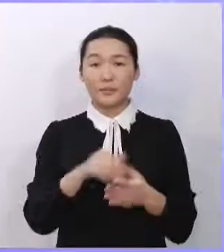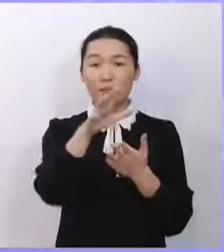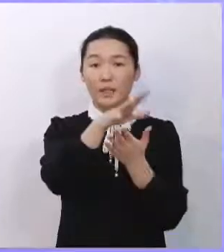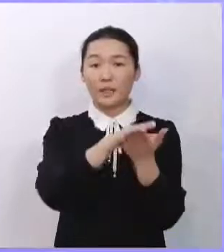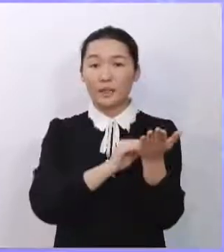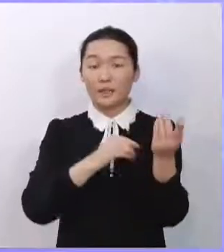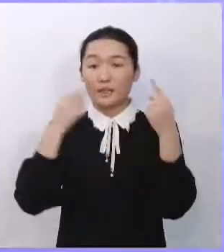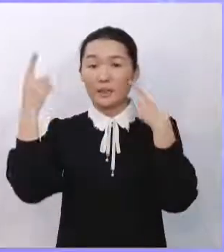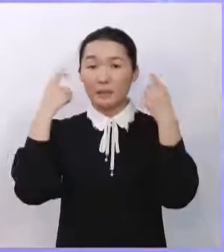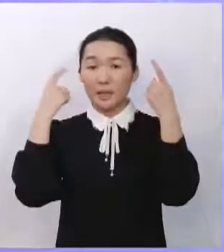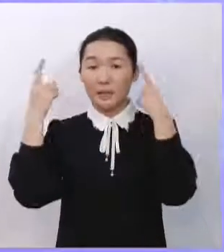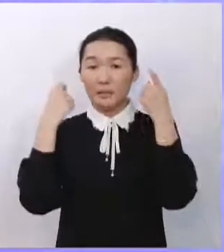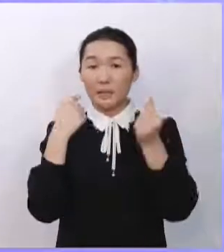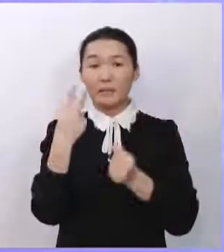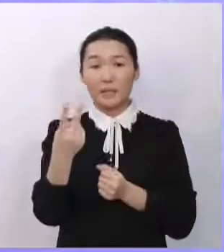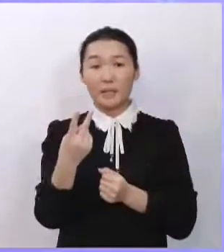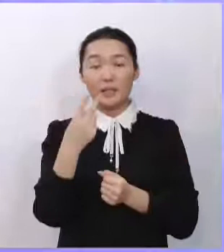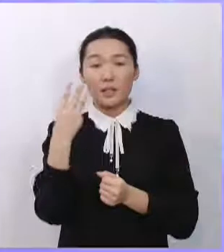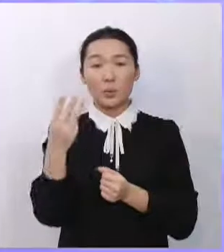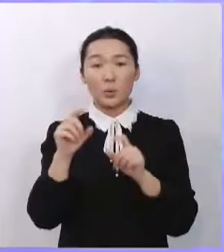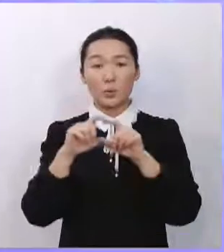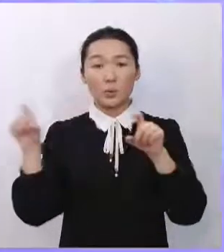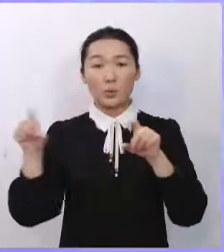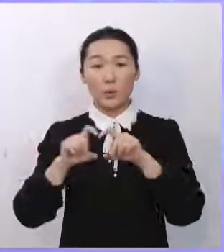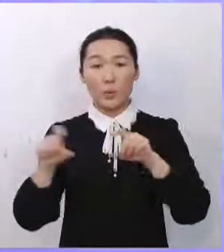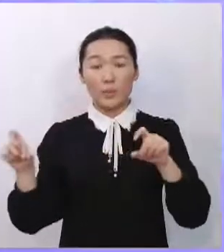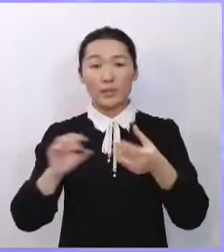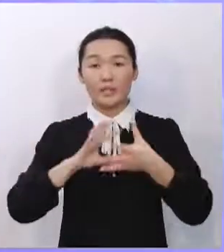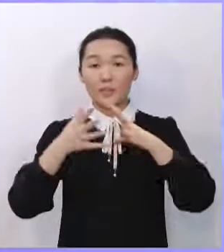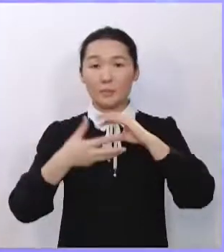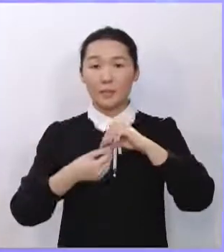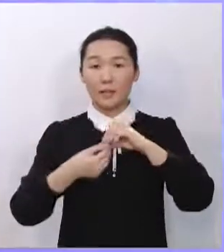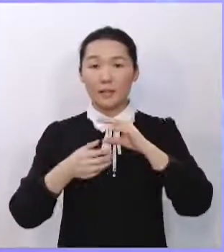Текстеги маалыматты 2-3 сүйлөм менен жалпылагыла.